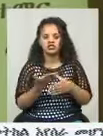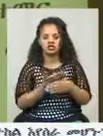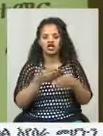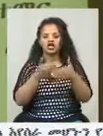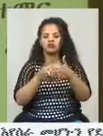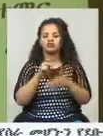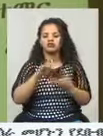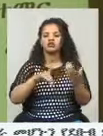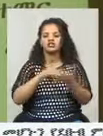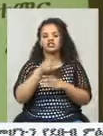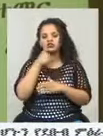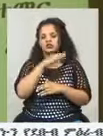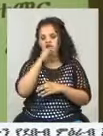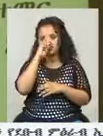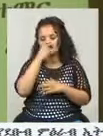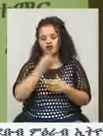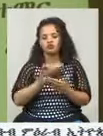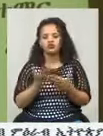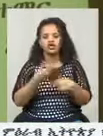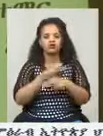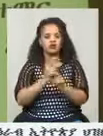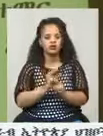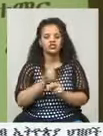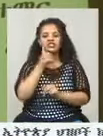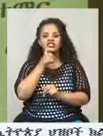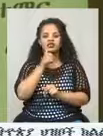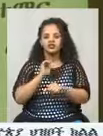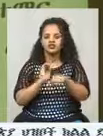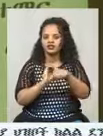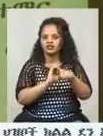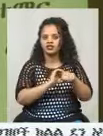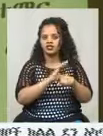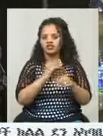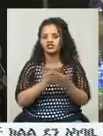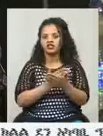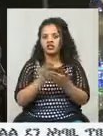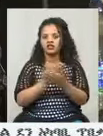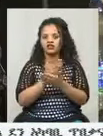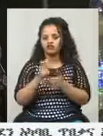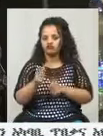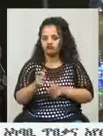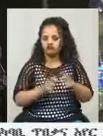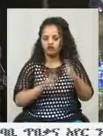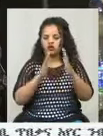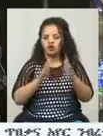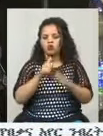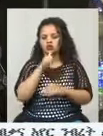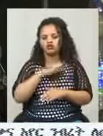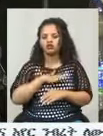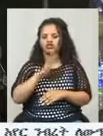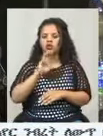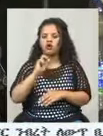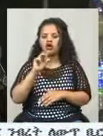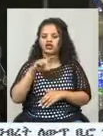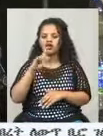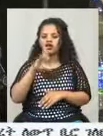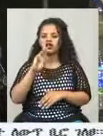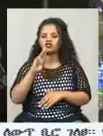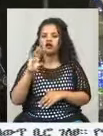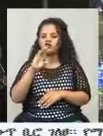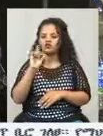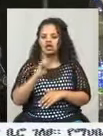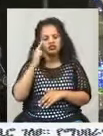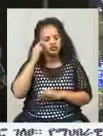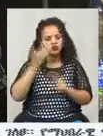ያቀረቡት በደቡብ ክልል ሴቶችና ህጻናት ጉዳይ ቢሮ የሴቶች ንቅናቄና ተሳትፎ ዳይሬክቶሬት ዳይሬክተር ወይዘሮ ሸዋዬ ካሳሁን አሳሳቢ